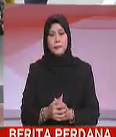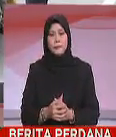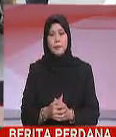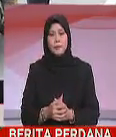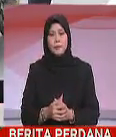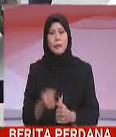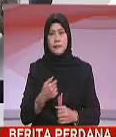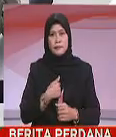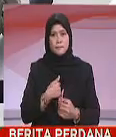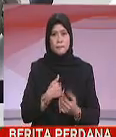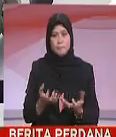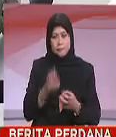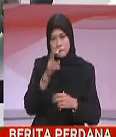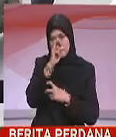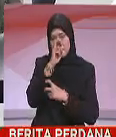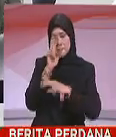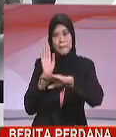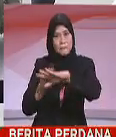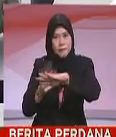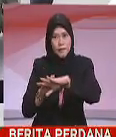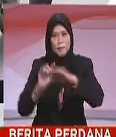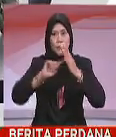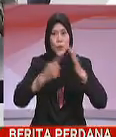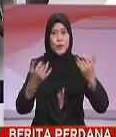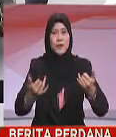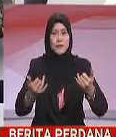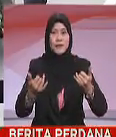memberi amaran. Bermulanya hari ini,